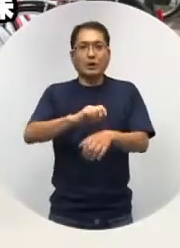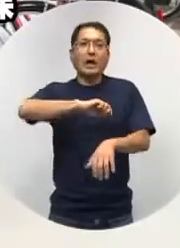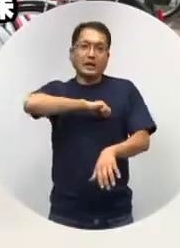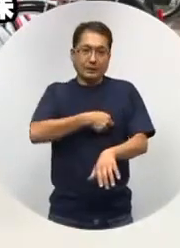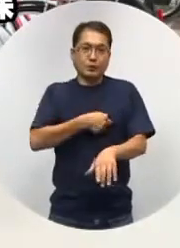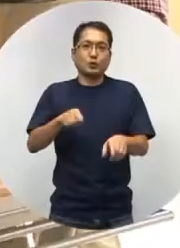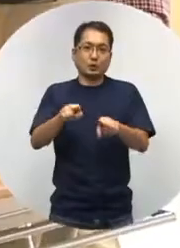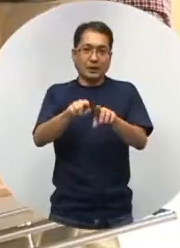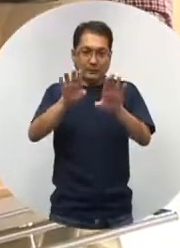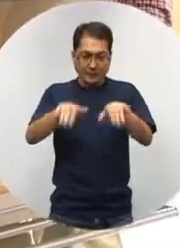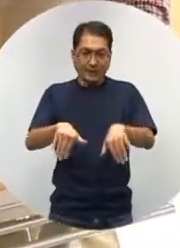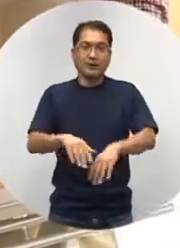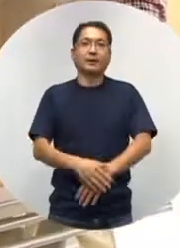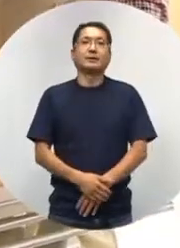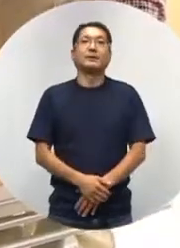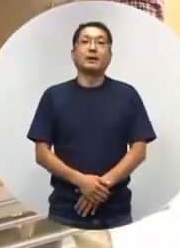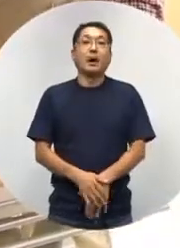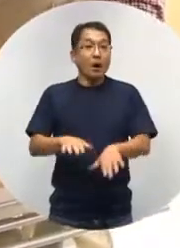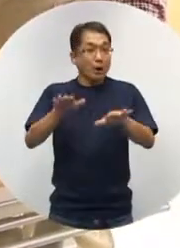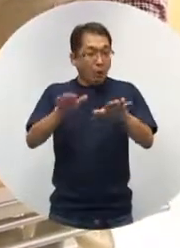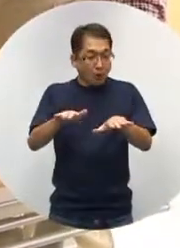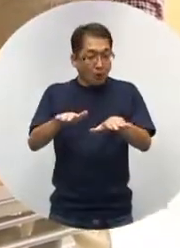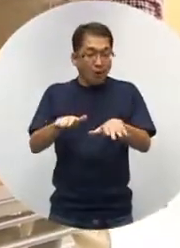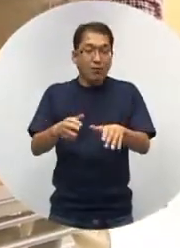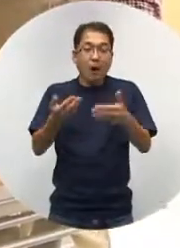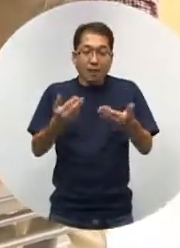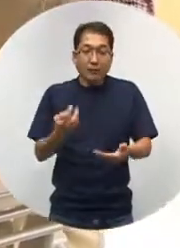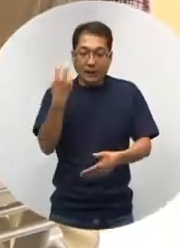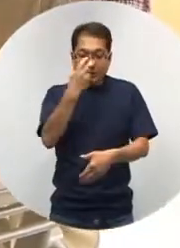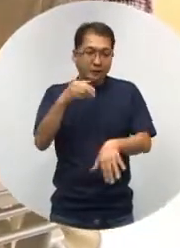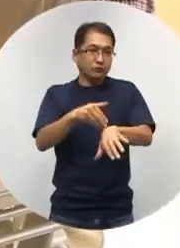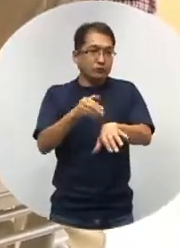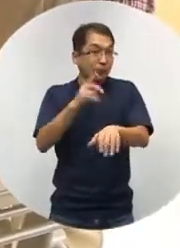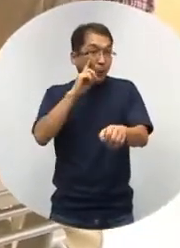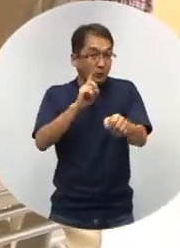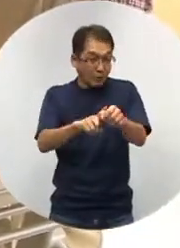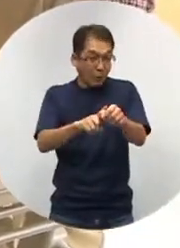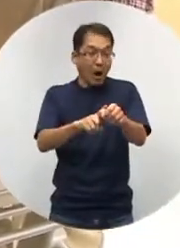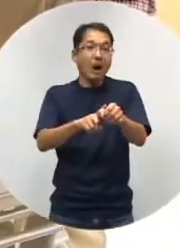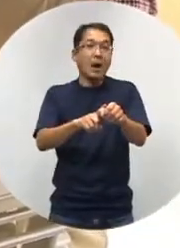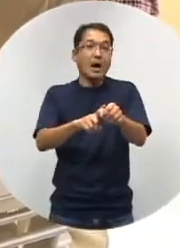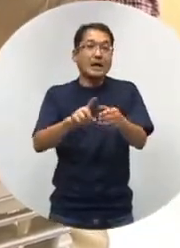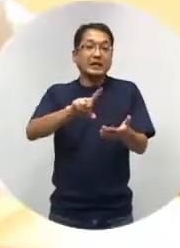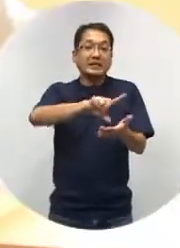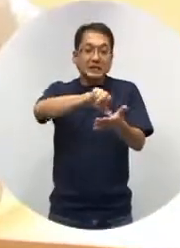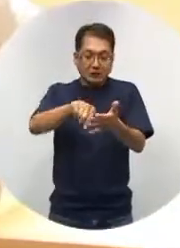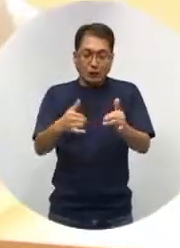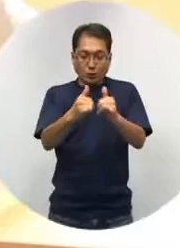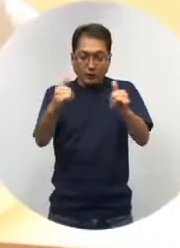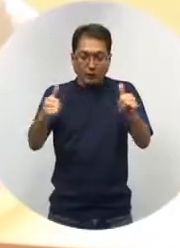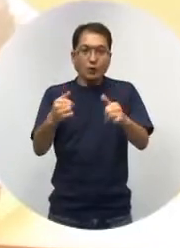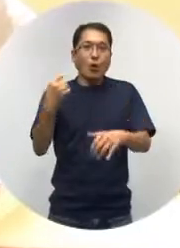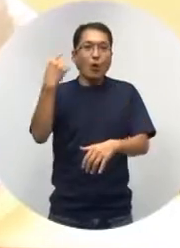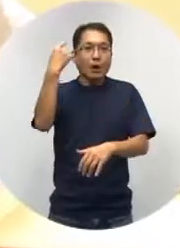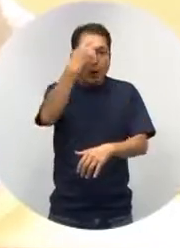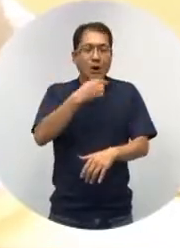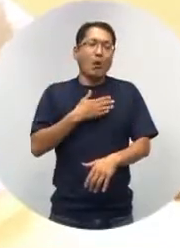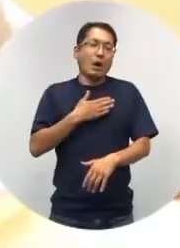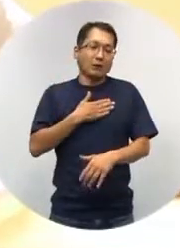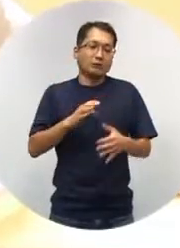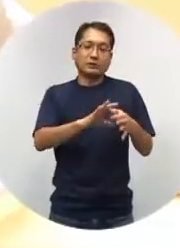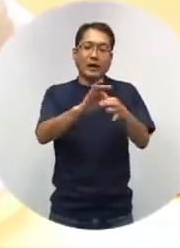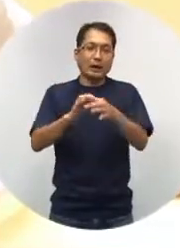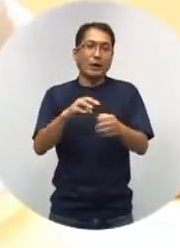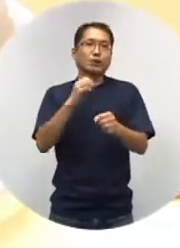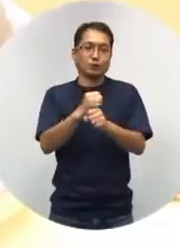ました。今回の安否確認訓練の目的といたしましては、地域の方々の顔の見える関係性づくりをまず